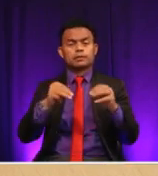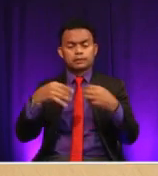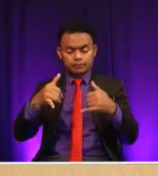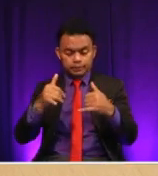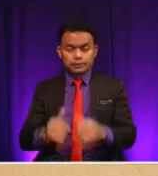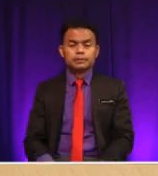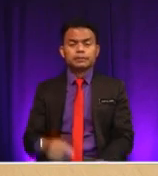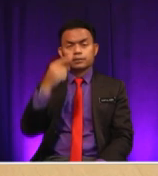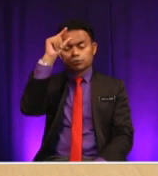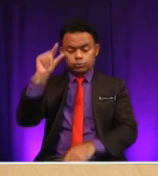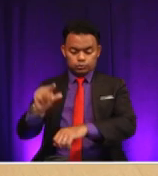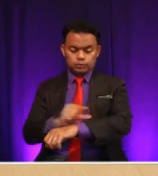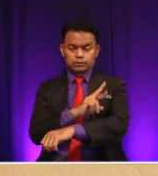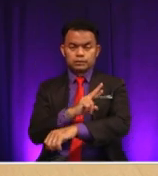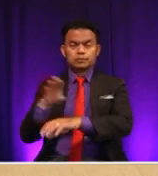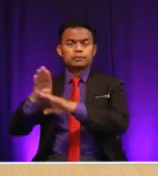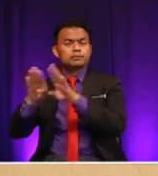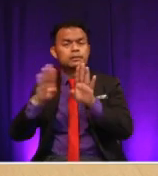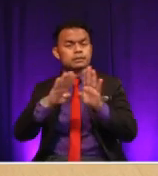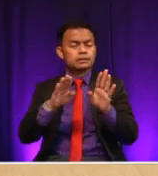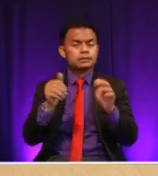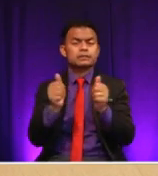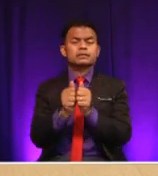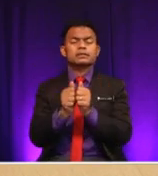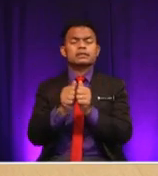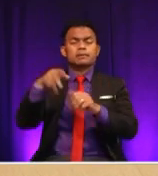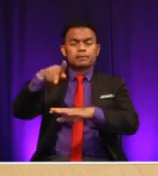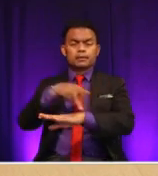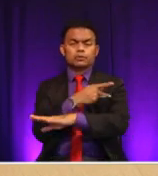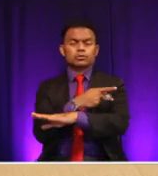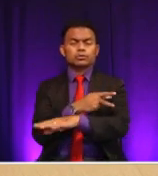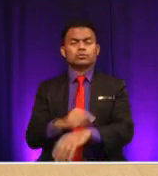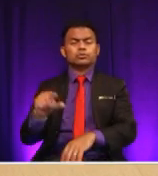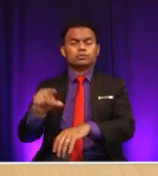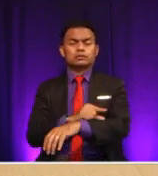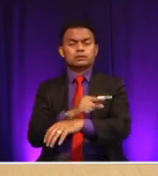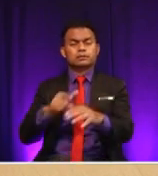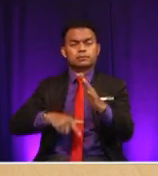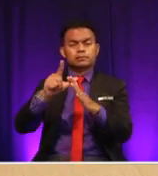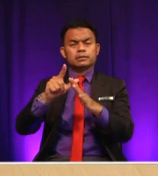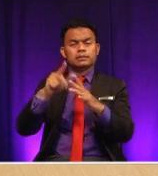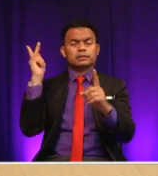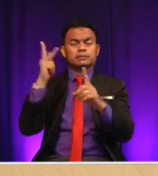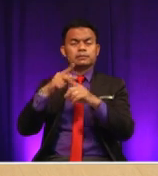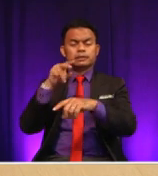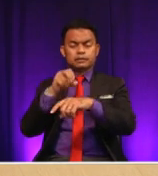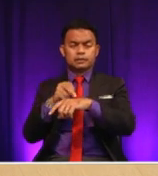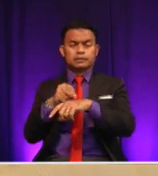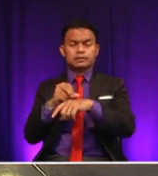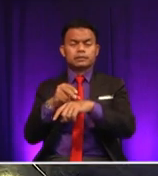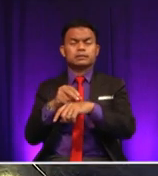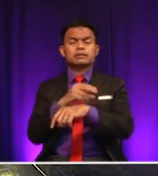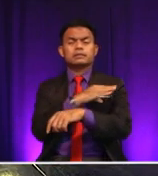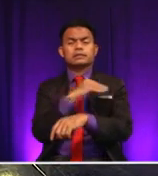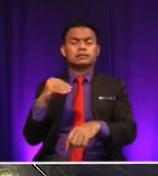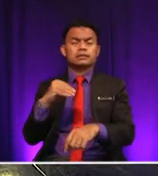gurindam dia berbeser dengan pantun sebab gurindam ini dia lebih kepada nasihat dan juga pengajaran